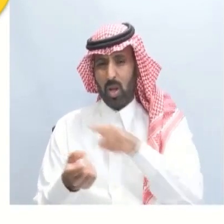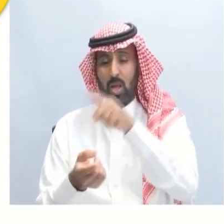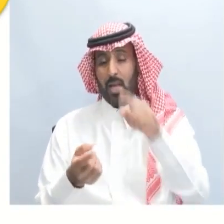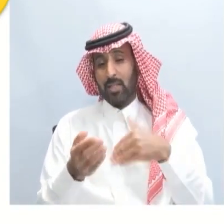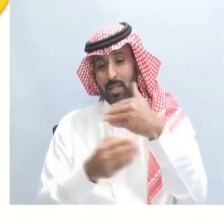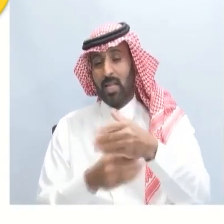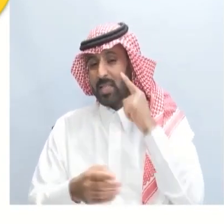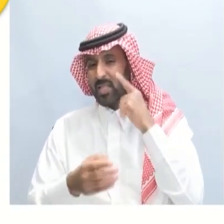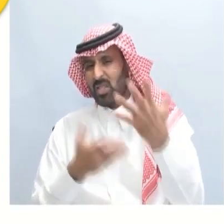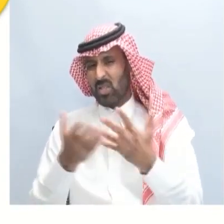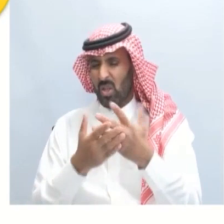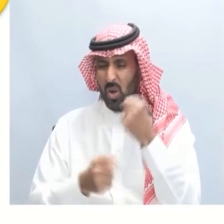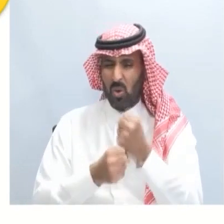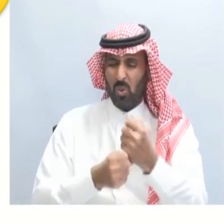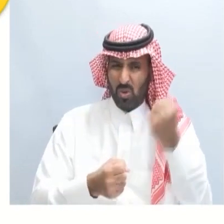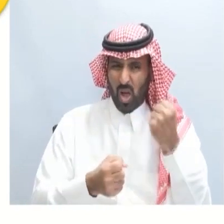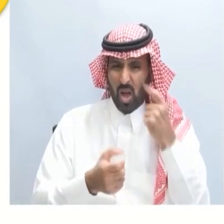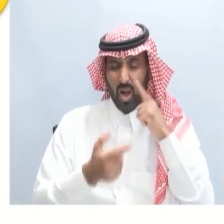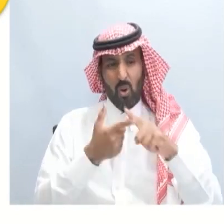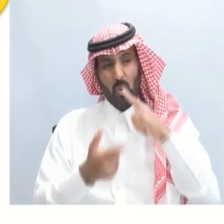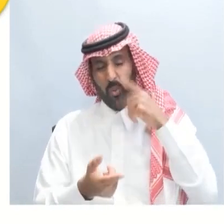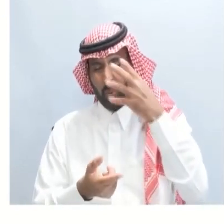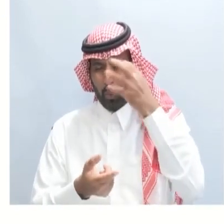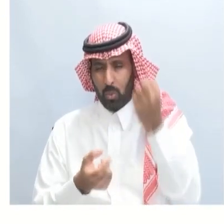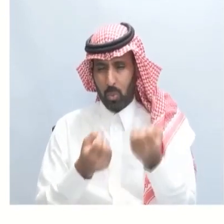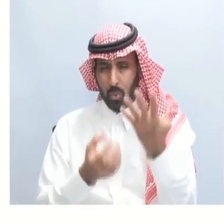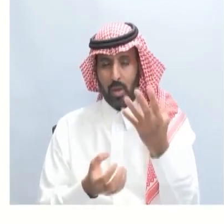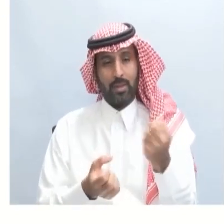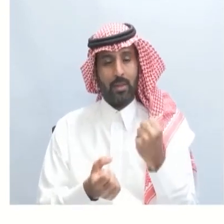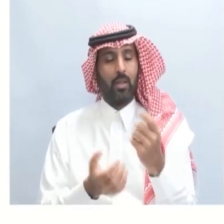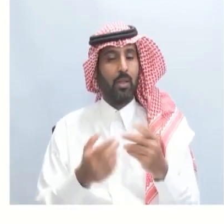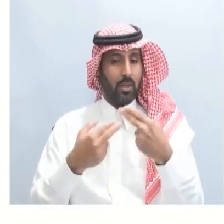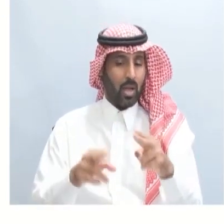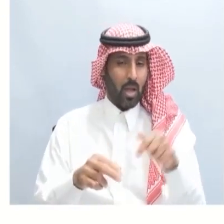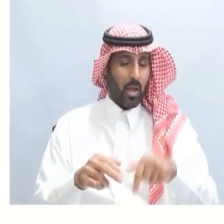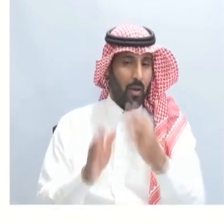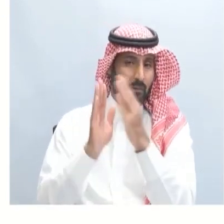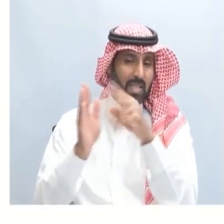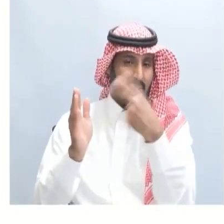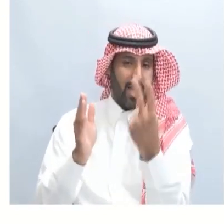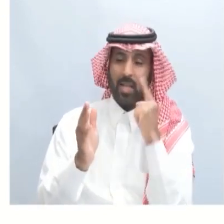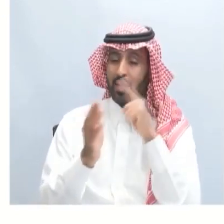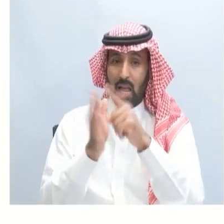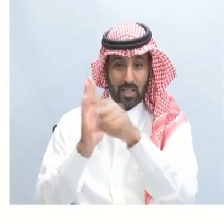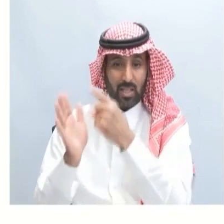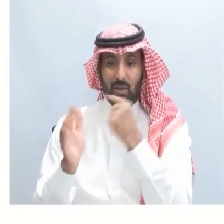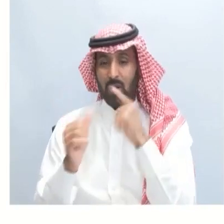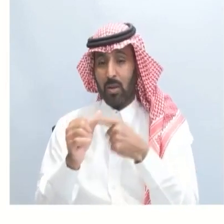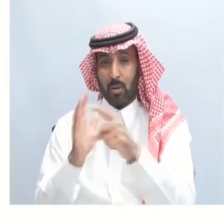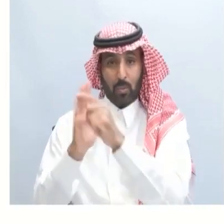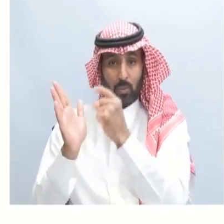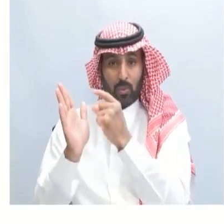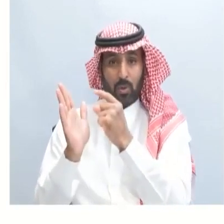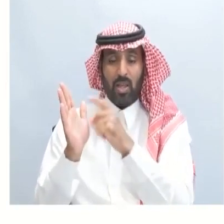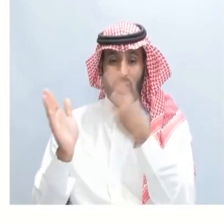يليها الزخم الشغل الطاقه والطاقه الحراريه نبدا في هذا الفصل الث ث اني تحت عنوان او بعنو